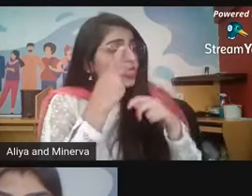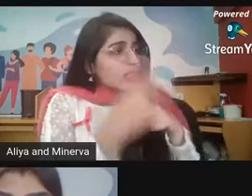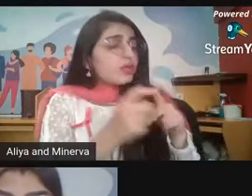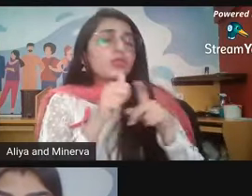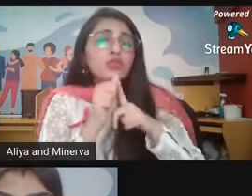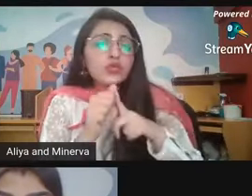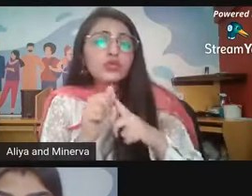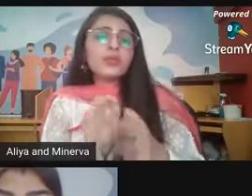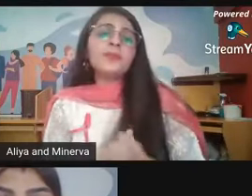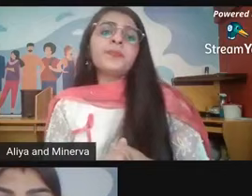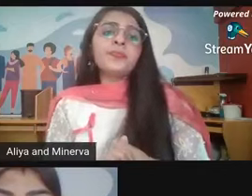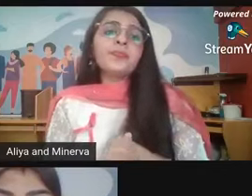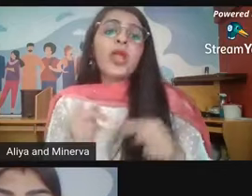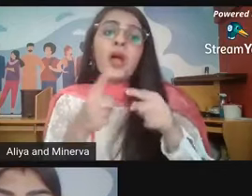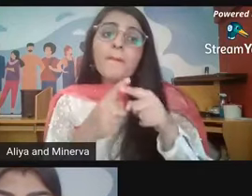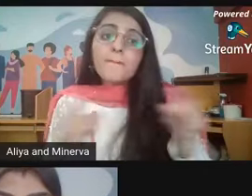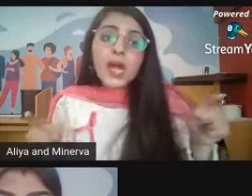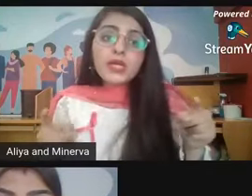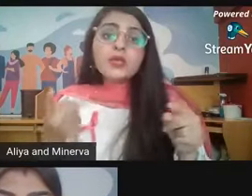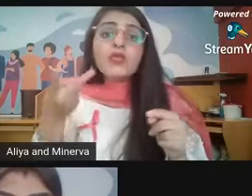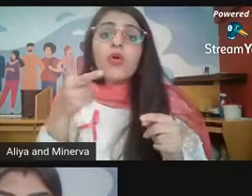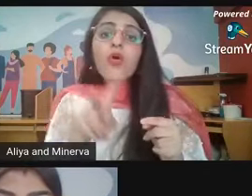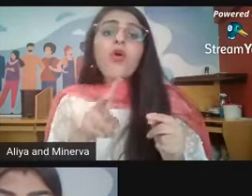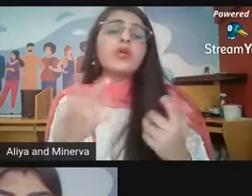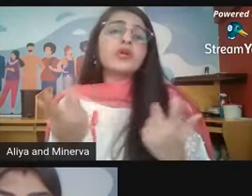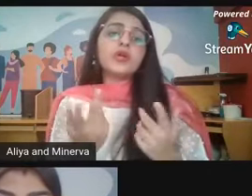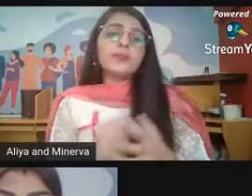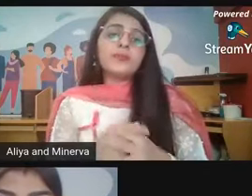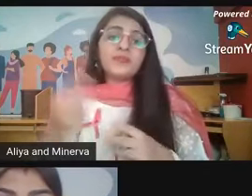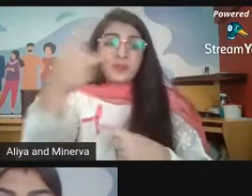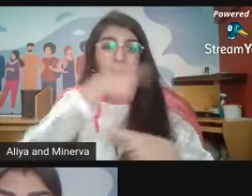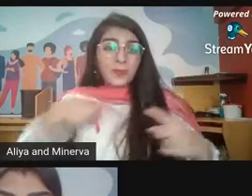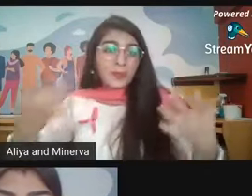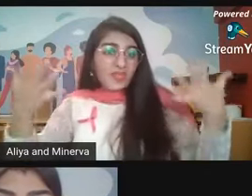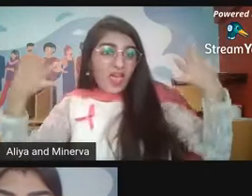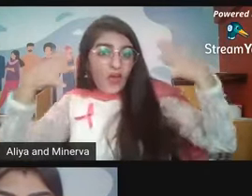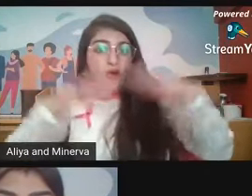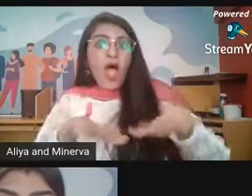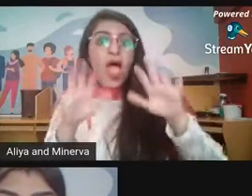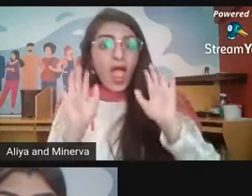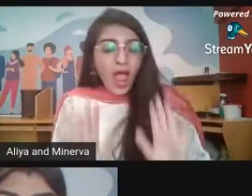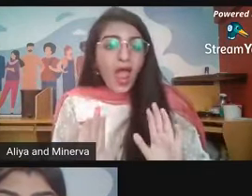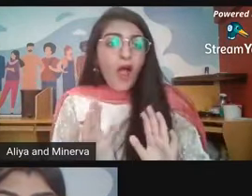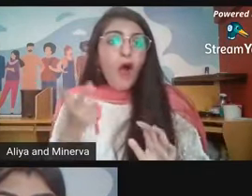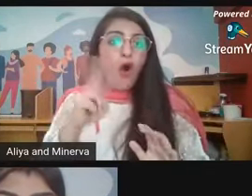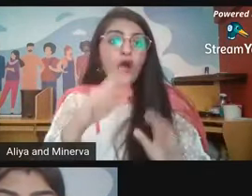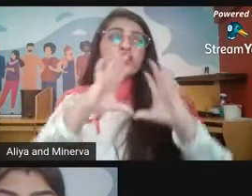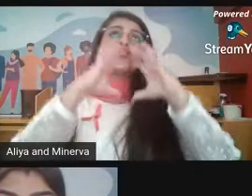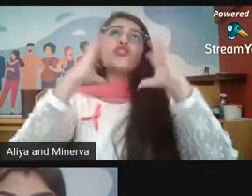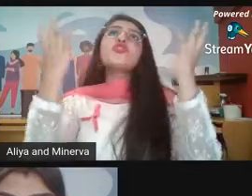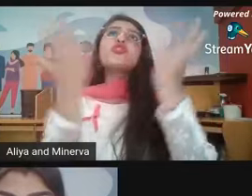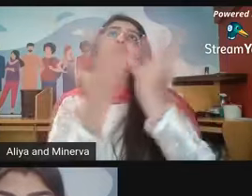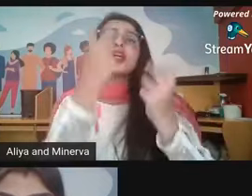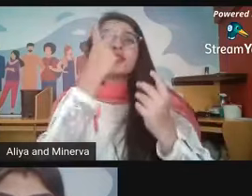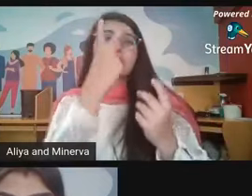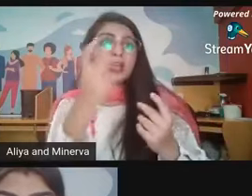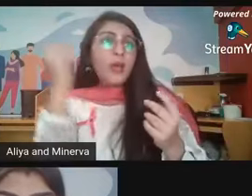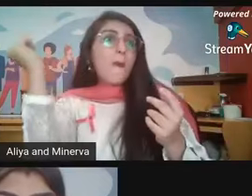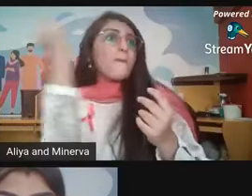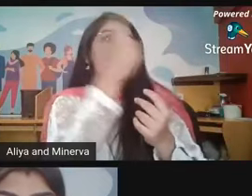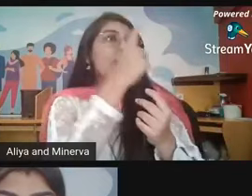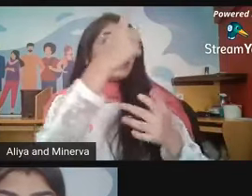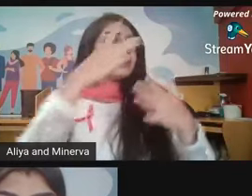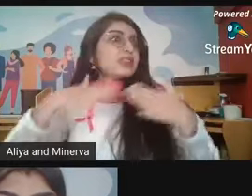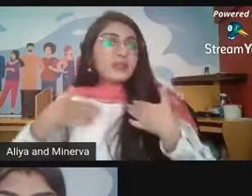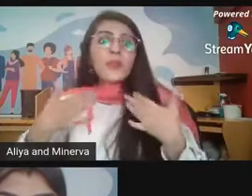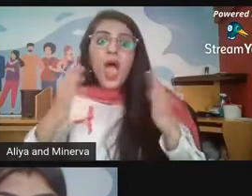हैं. लेकिन इसके अलावा भी अगर आज हम सब यहाँ पे जमा हुए हैं और जो हम दुनिया भर में ये महीना मना रहे हैं, तो